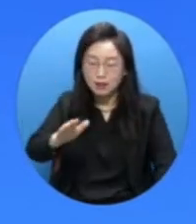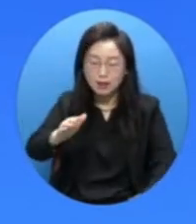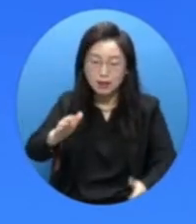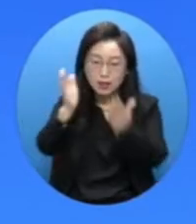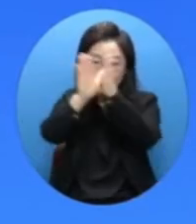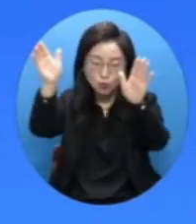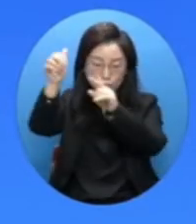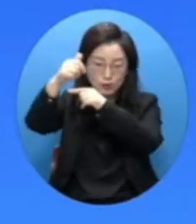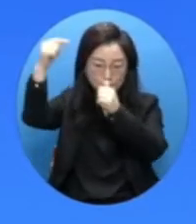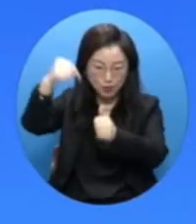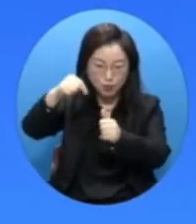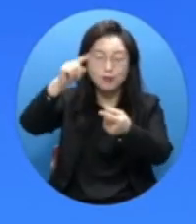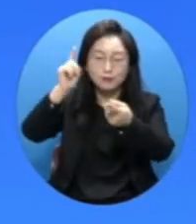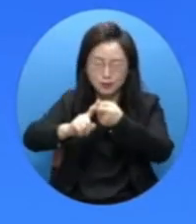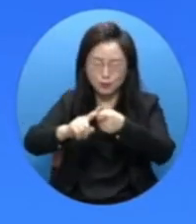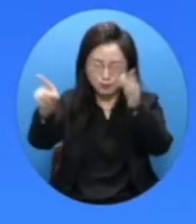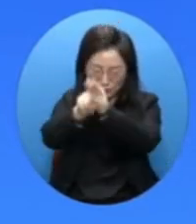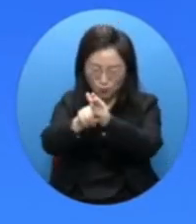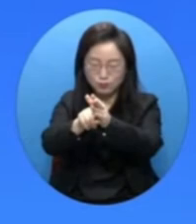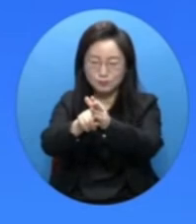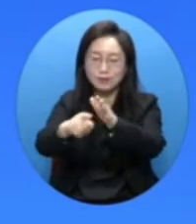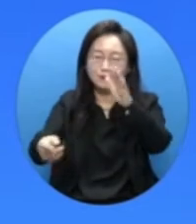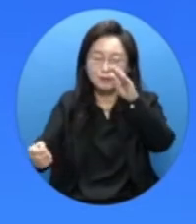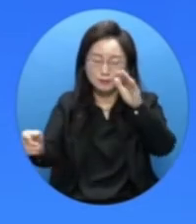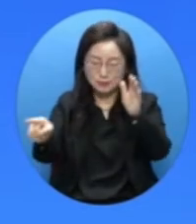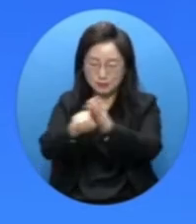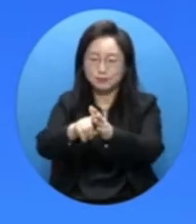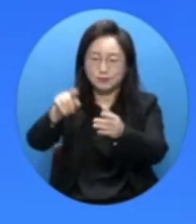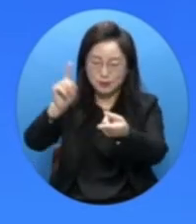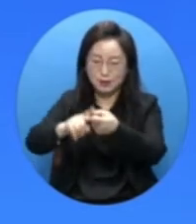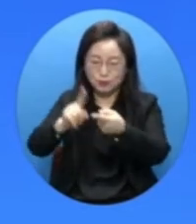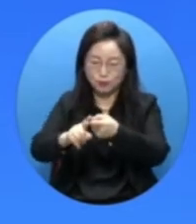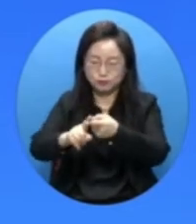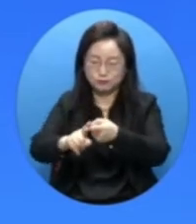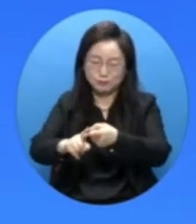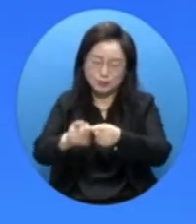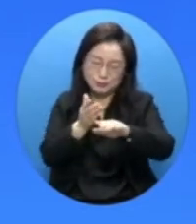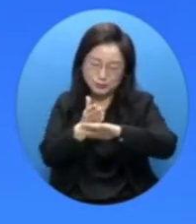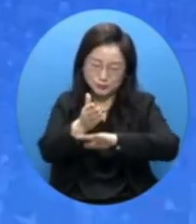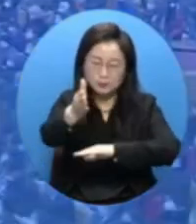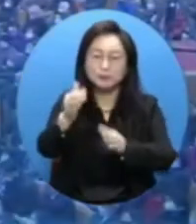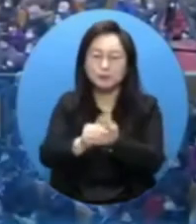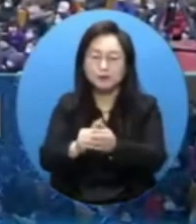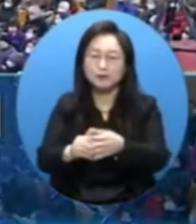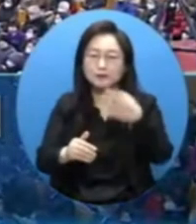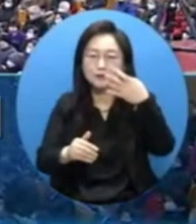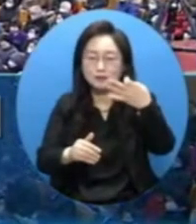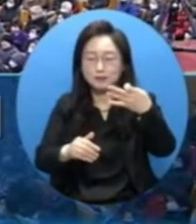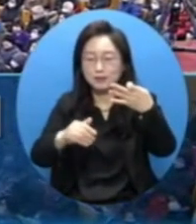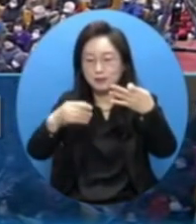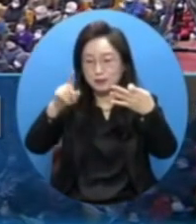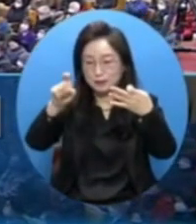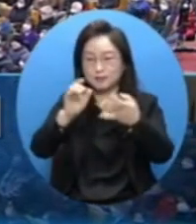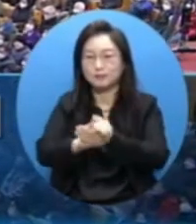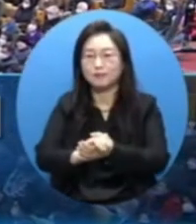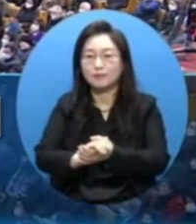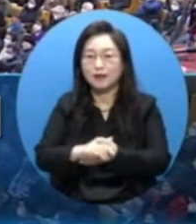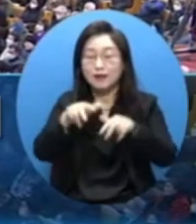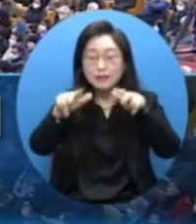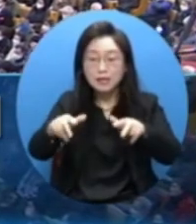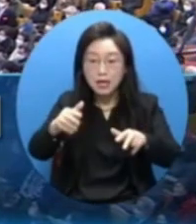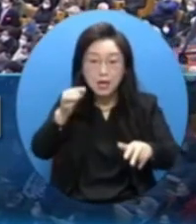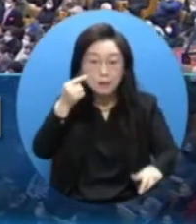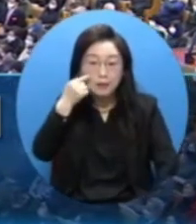그는이 말씀을 잃을 것을 믿고 믿음으로 전 달려왔던 것입니다 14장 10절에 이와 같이 고백합니다 이제